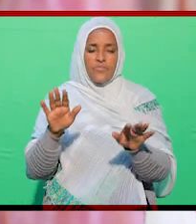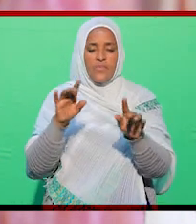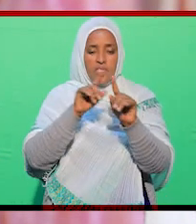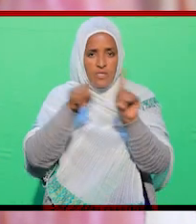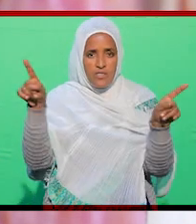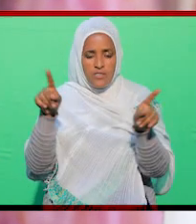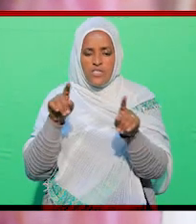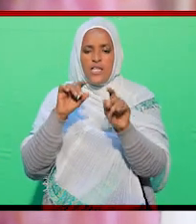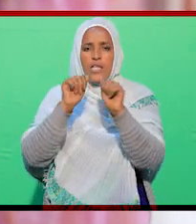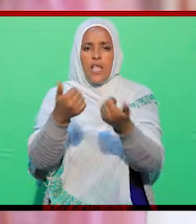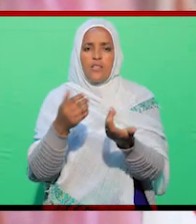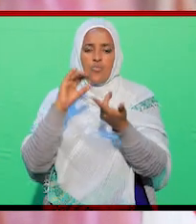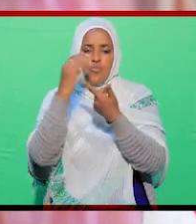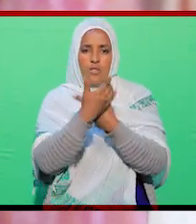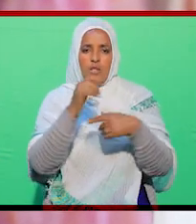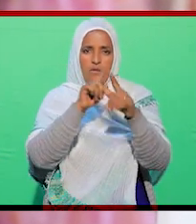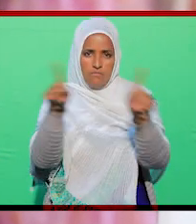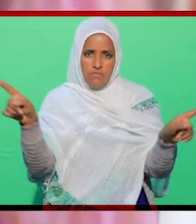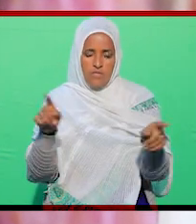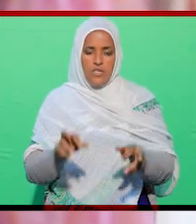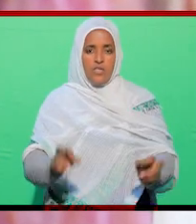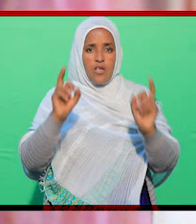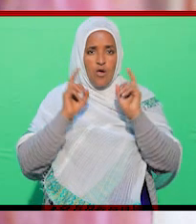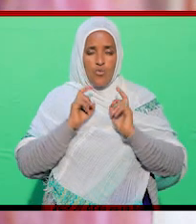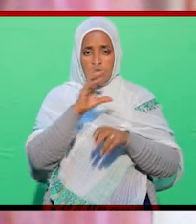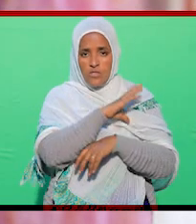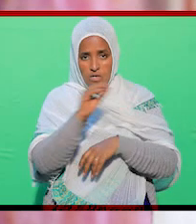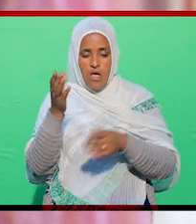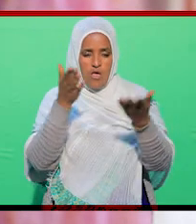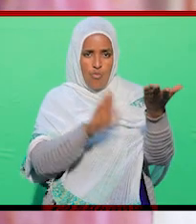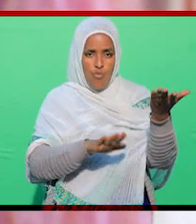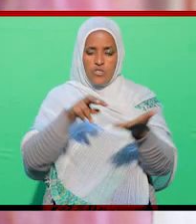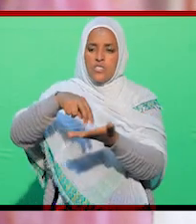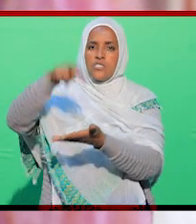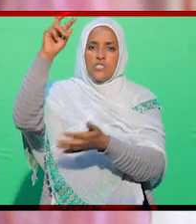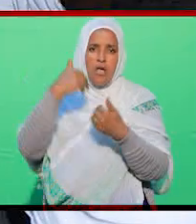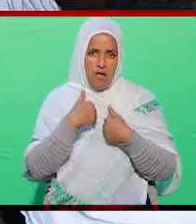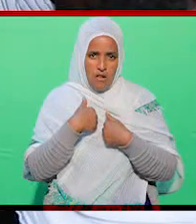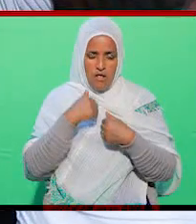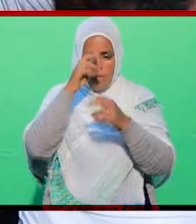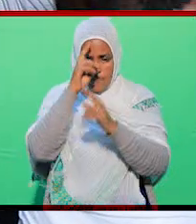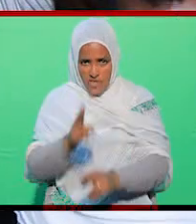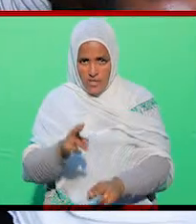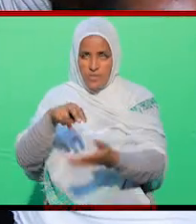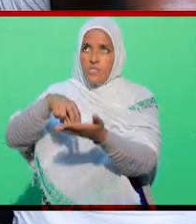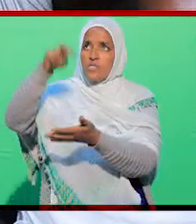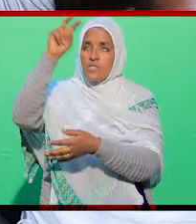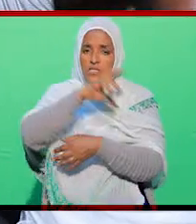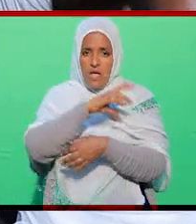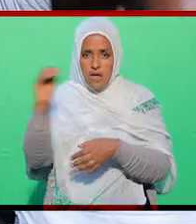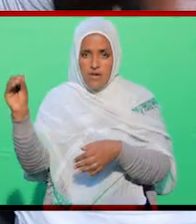አይቀርም። ነገር ግን አነሳሱ ይለያያል። የህይወት ትንሣኤና የሞት ትንሣኤ